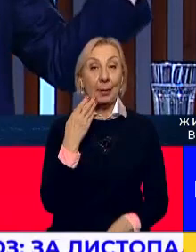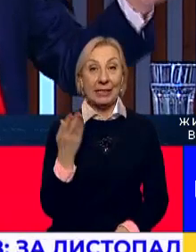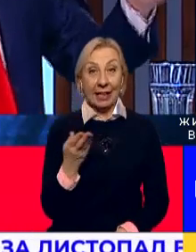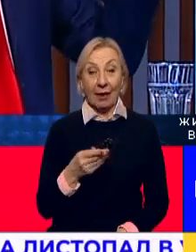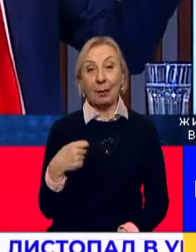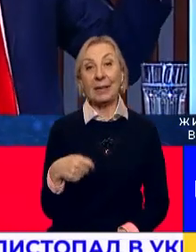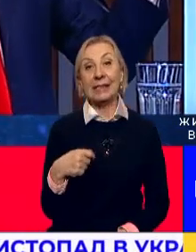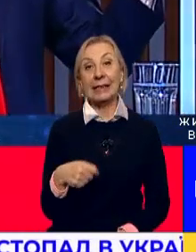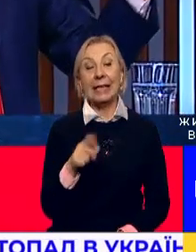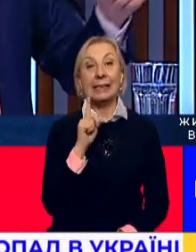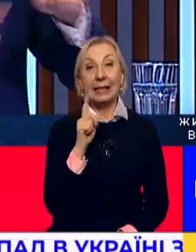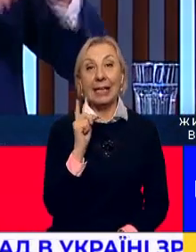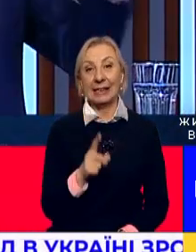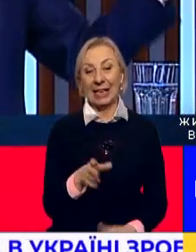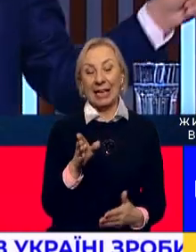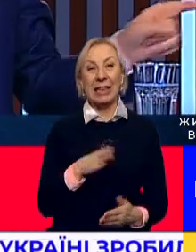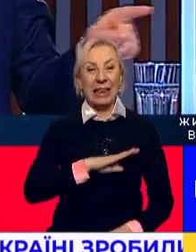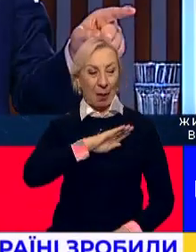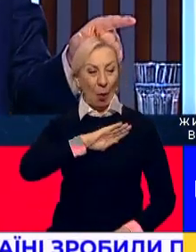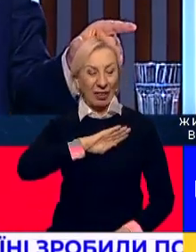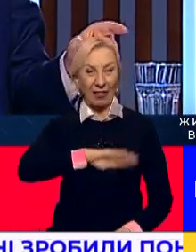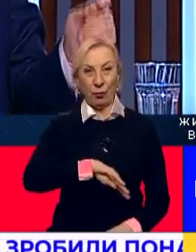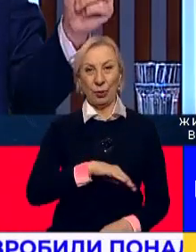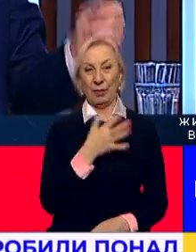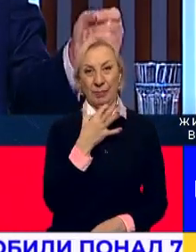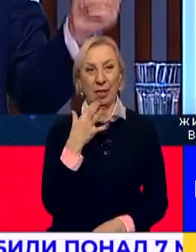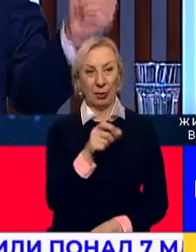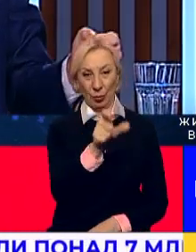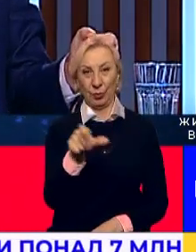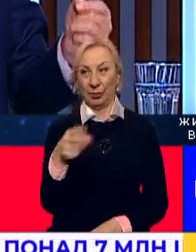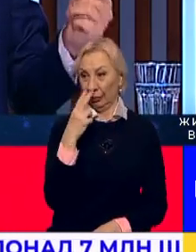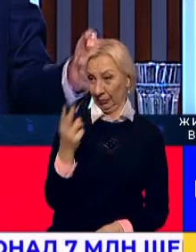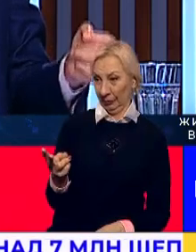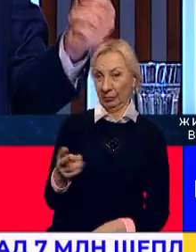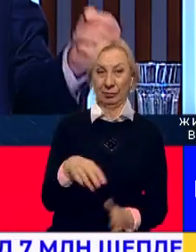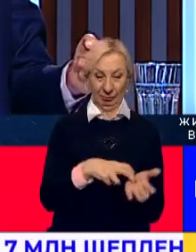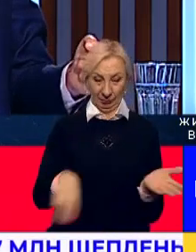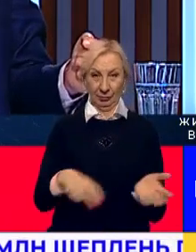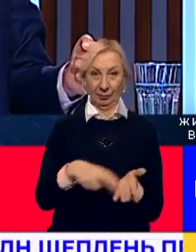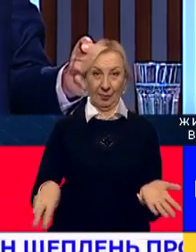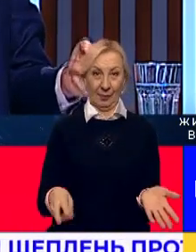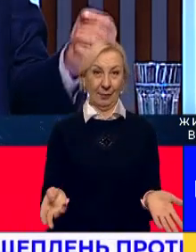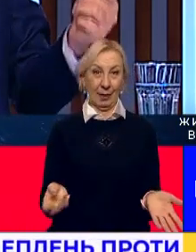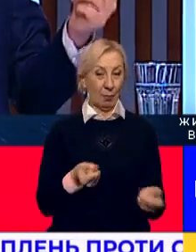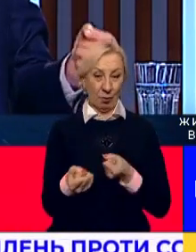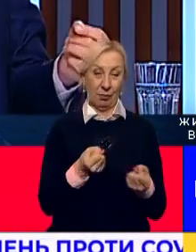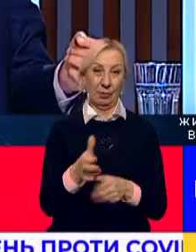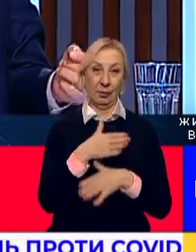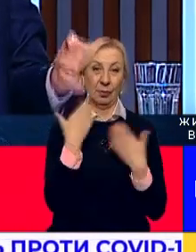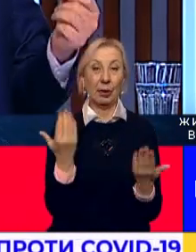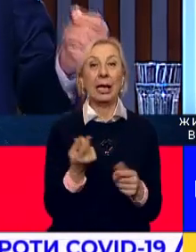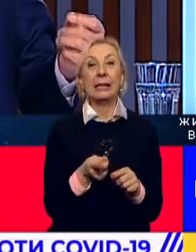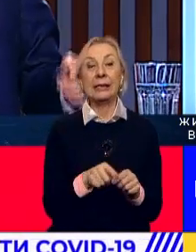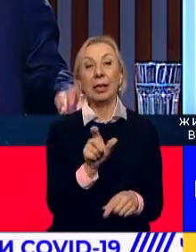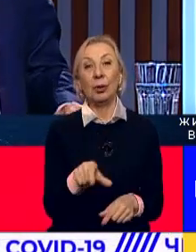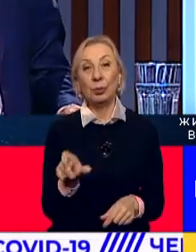президент Зеленський демотивує величезну кількість дуже мужніх, дуже достойних людей, демотивує до боротьби. Тому що ці люди бачать,